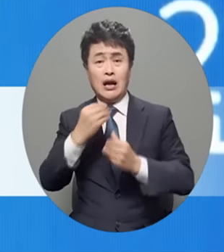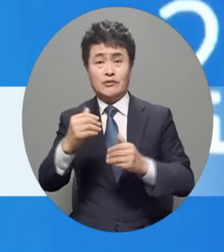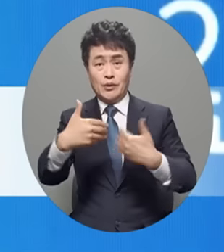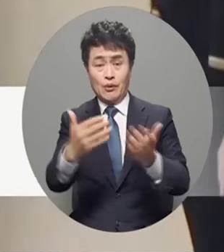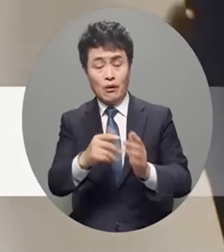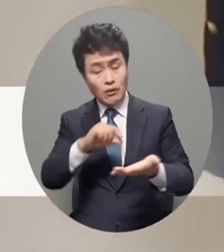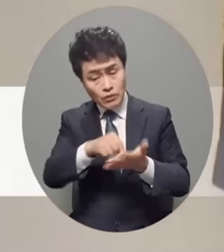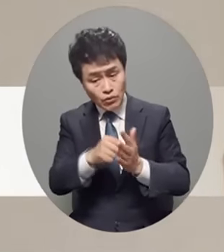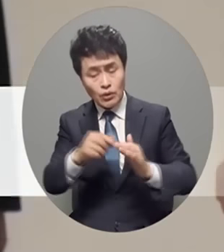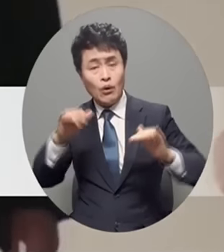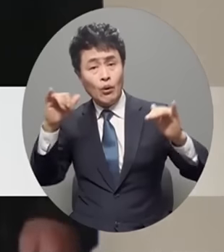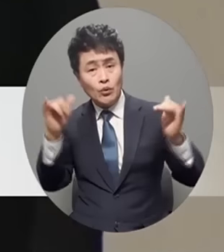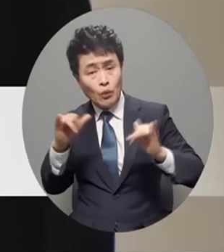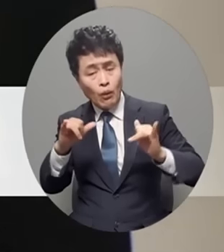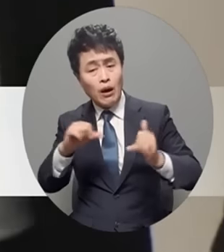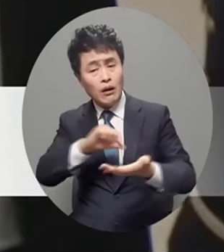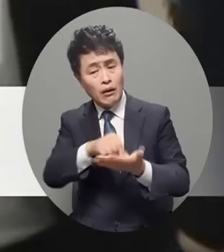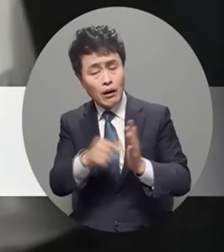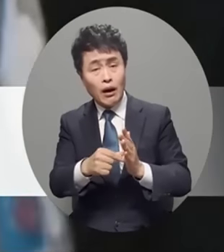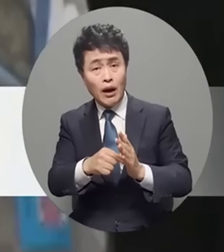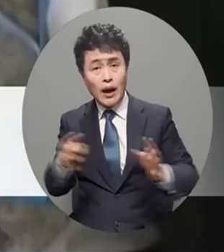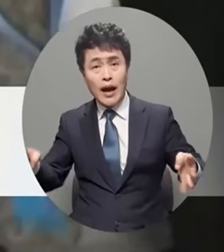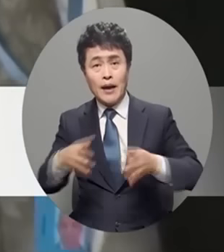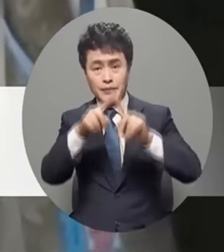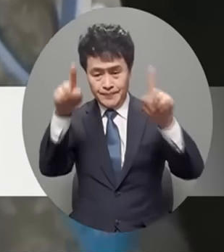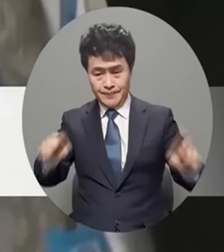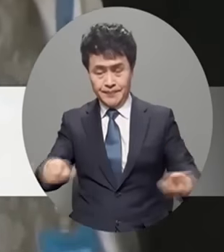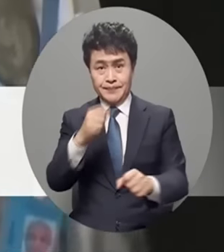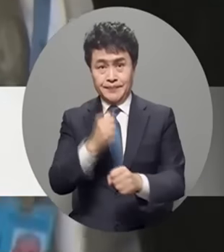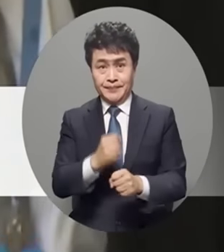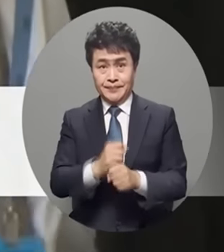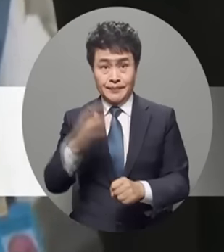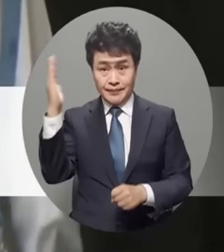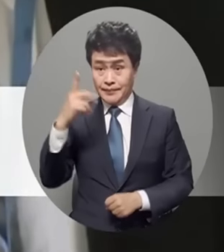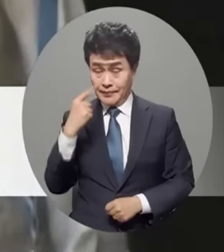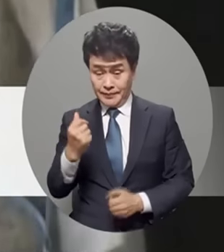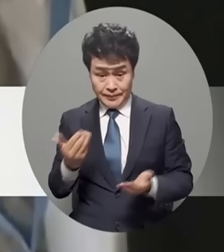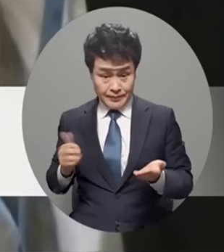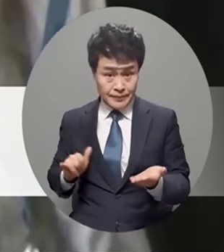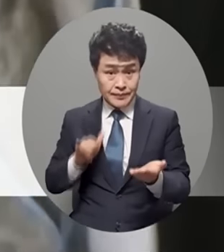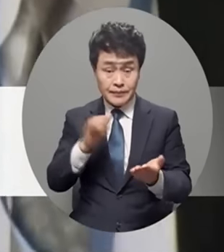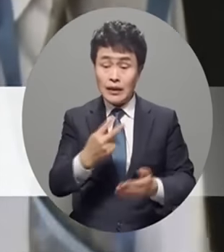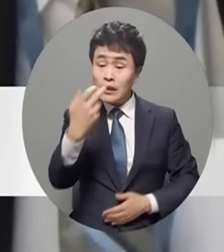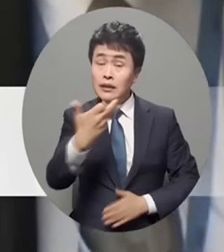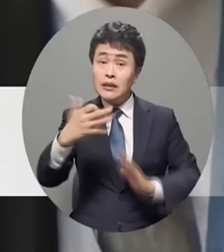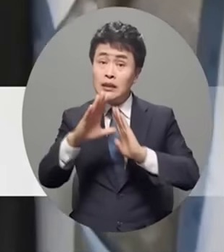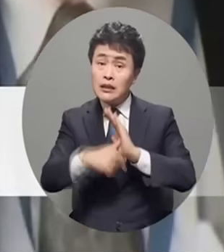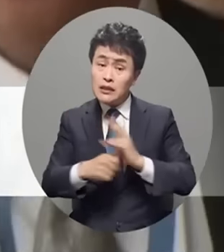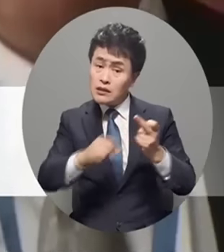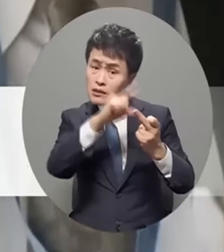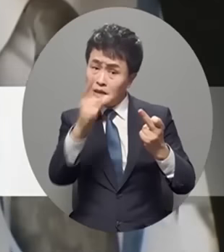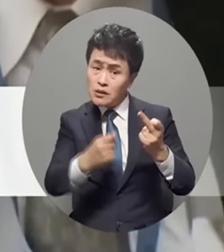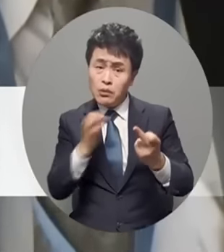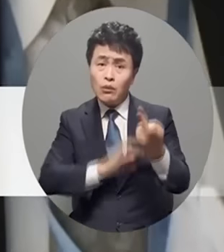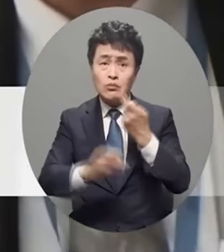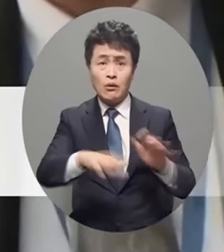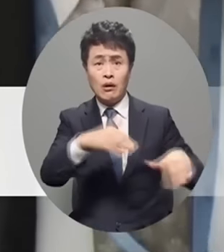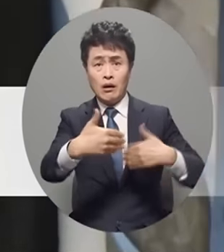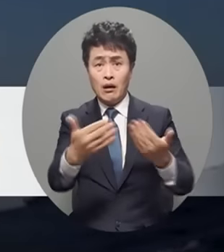통신과 소통을 강화한다는 등의 합의문을 마련했습니다. 한일 초계기 갈등은 지난 2018년 12월 동해에서